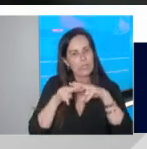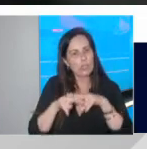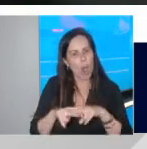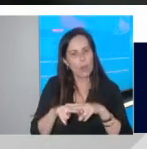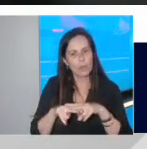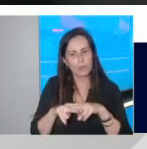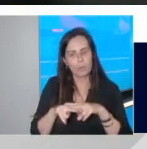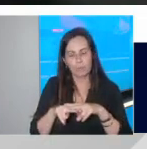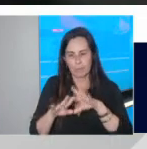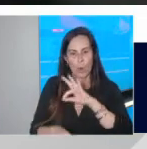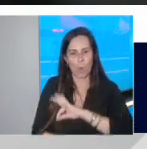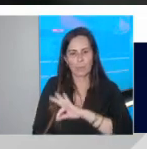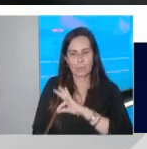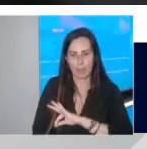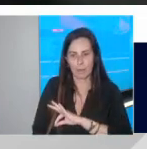שרדה ברוסיה,